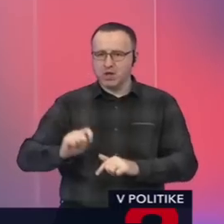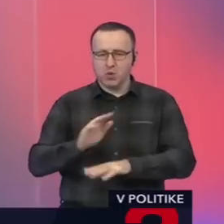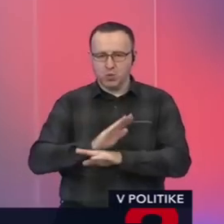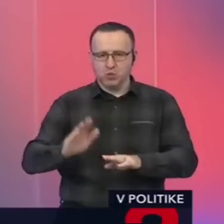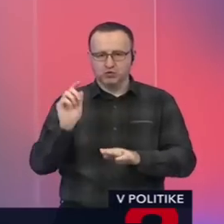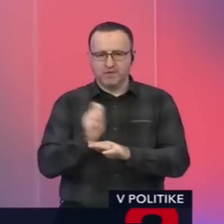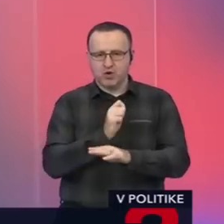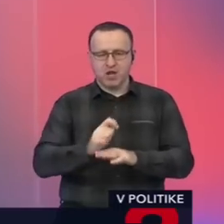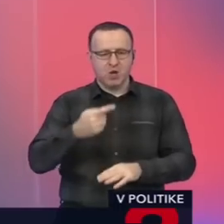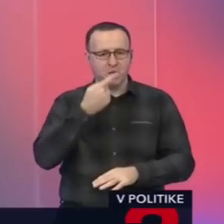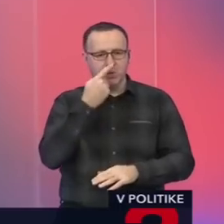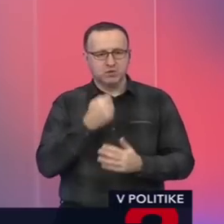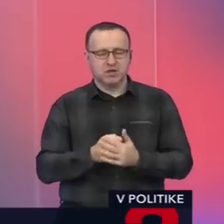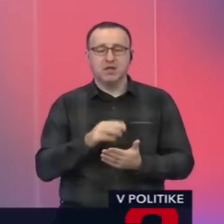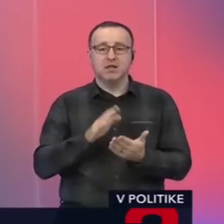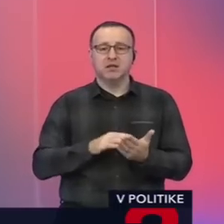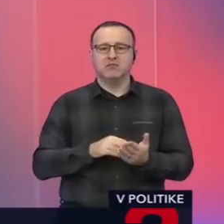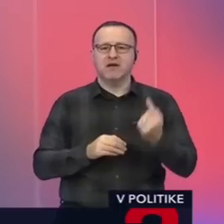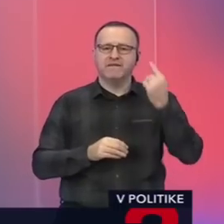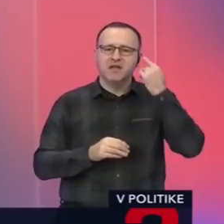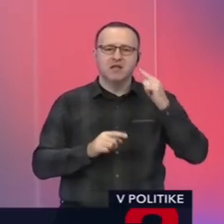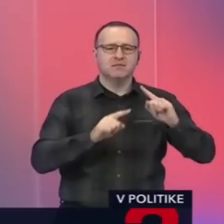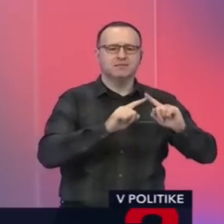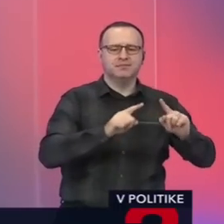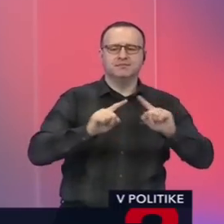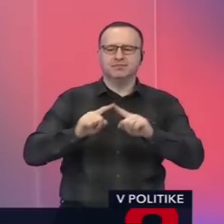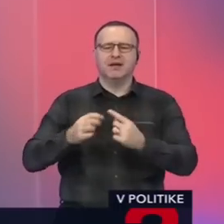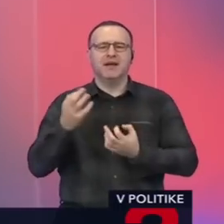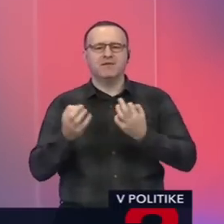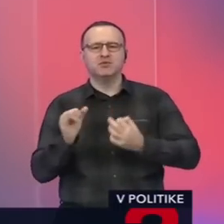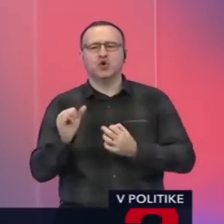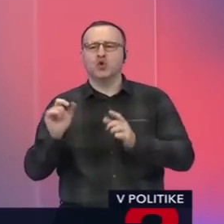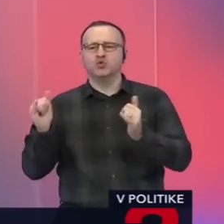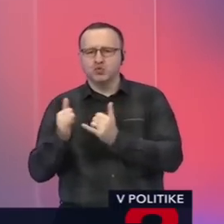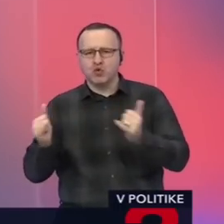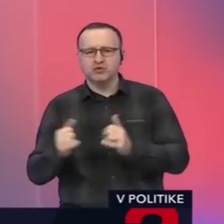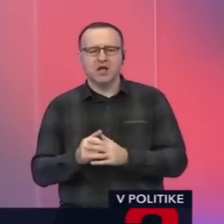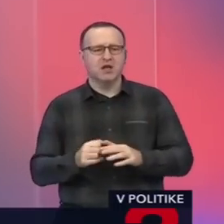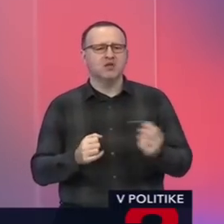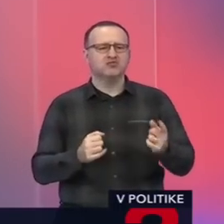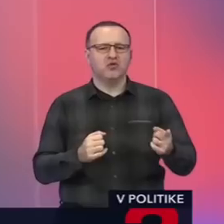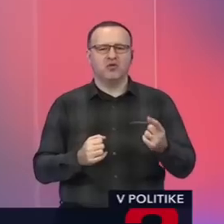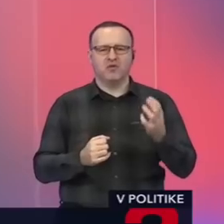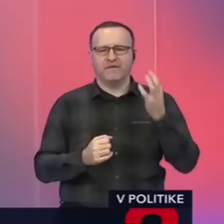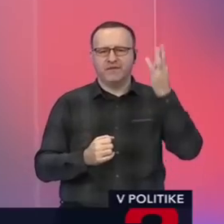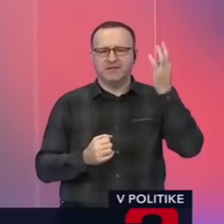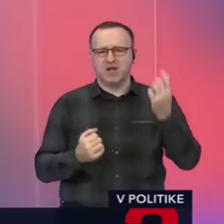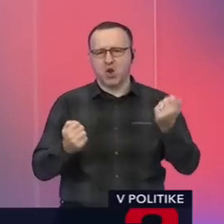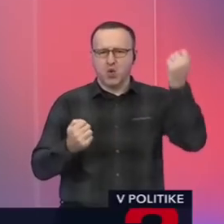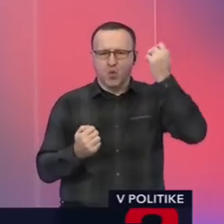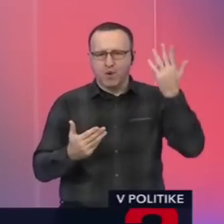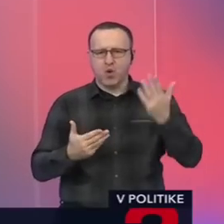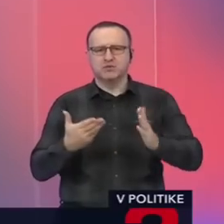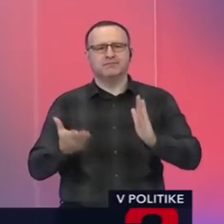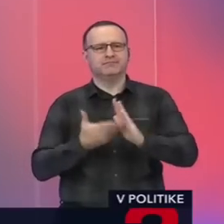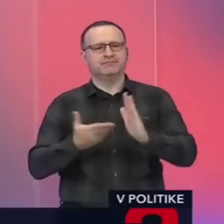treba fakt vedieť rozlišovať medzi realitou a faktami a teda a s hlúpostiami a propagandou